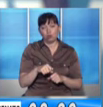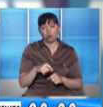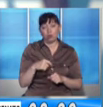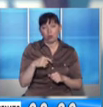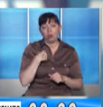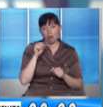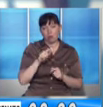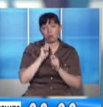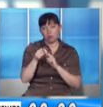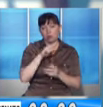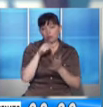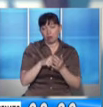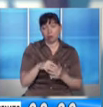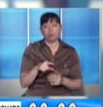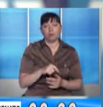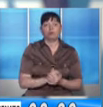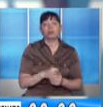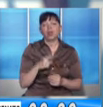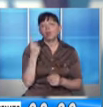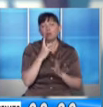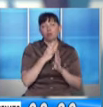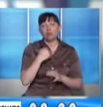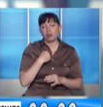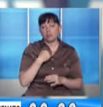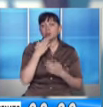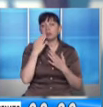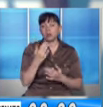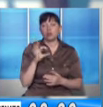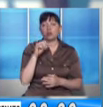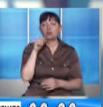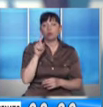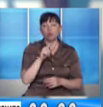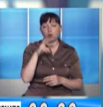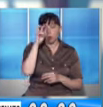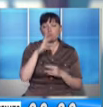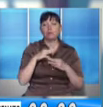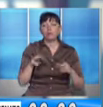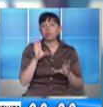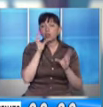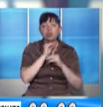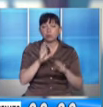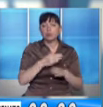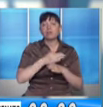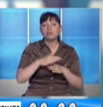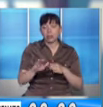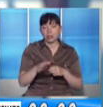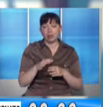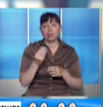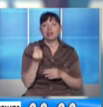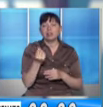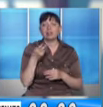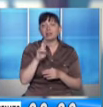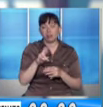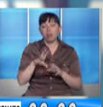să adresez întrebări. Ceea ce aș vrut să vă întreb în primul rând se referă la faptul că guvernul nu a reușit să aloce suma restantă de bani